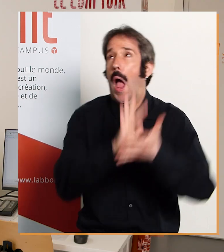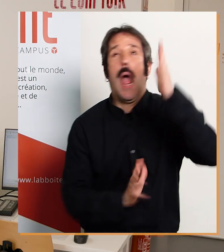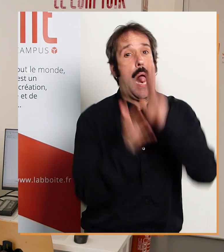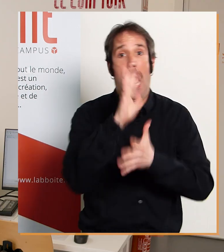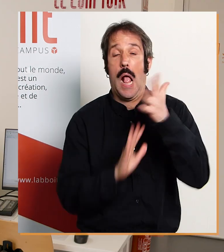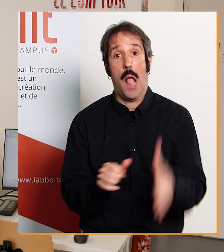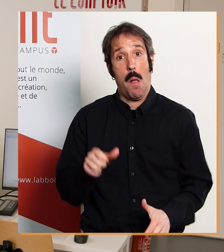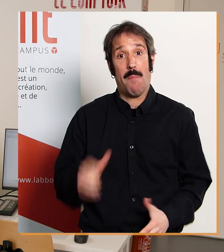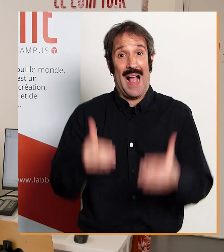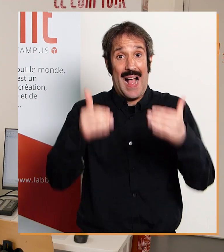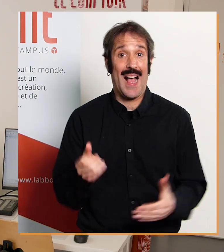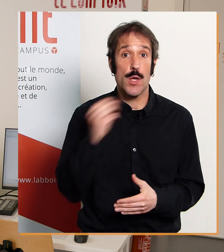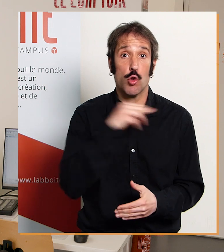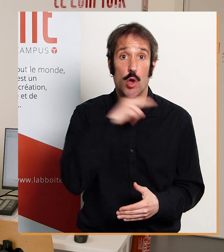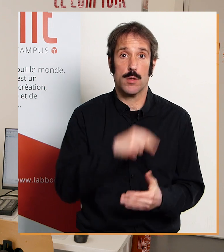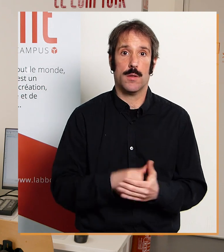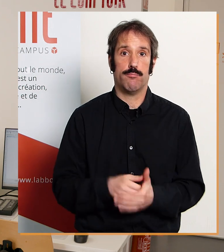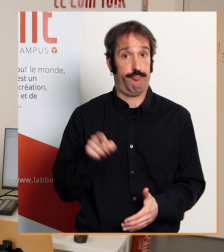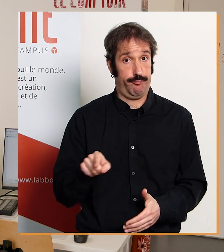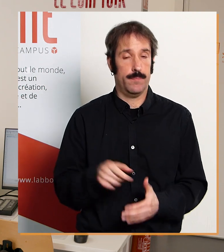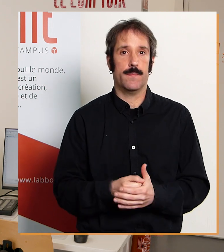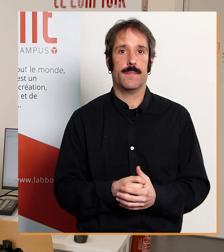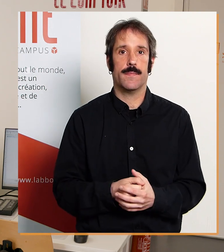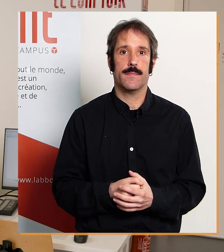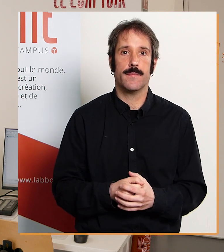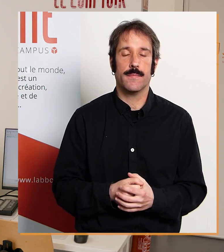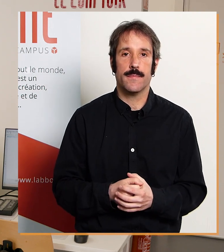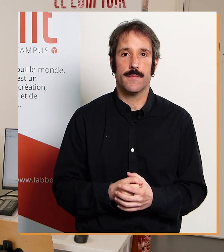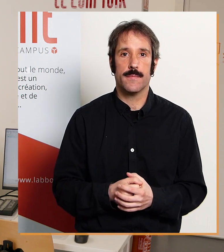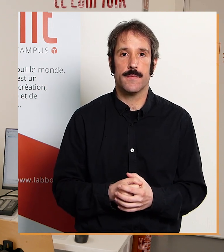Si les flammes prennent trop d'ampleur, vous pouvez aussi appuyer sur le bouton d'arrêt d'urgence ici.